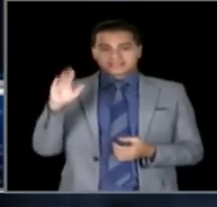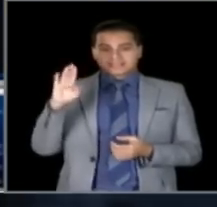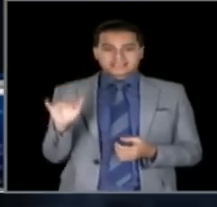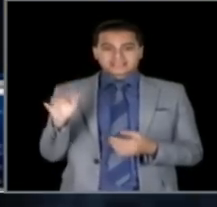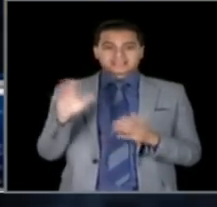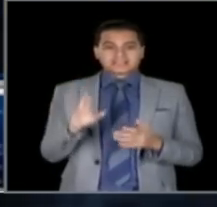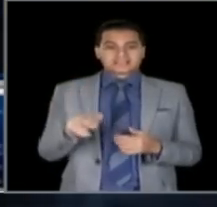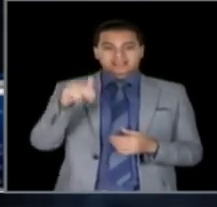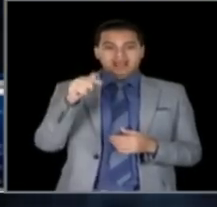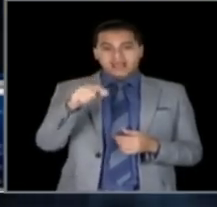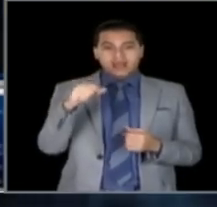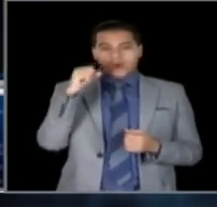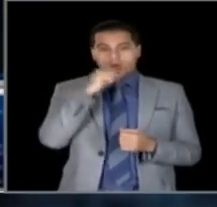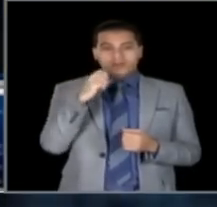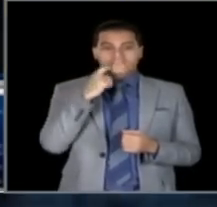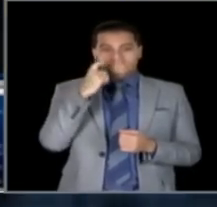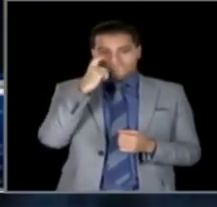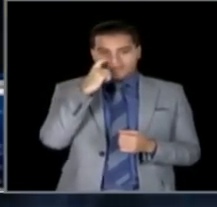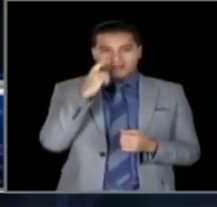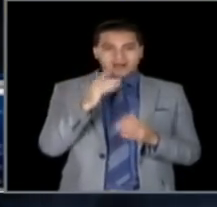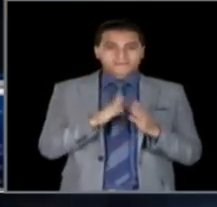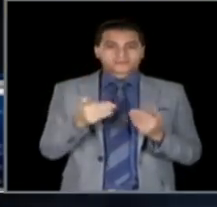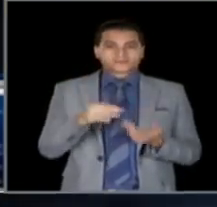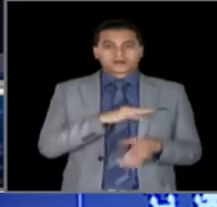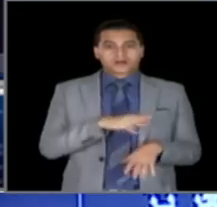كده هي أغنية الفنان مصري راحل، فمن هو؟